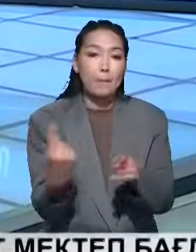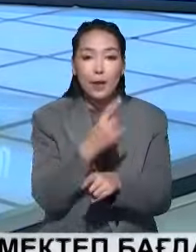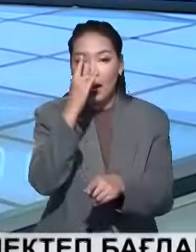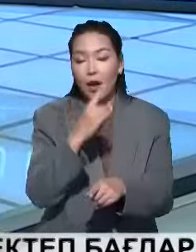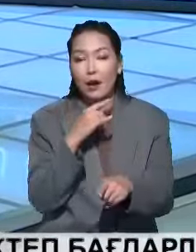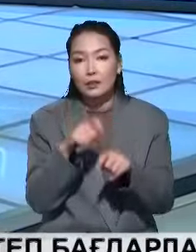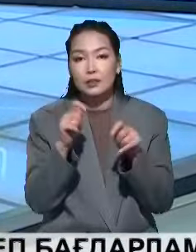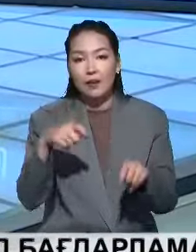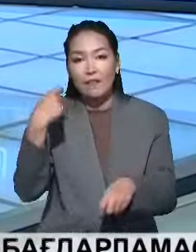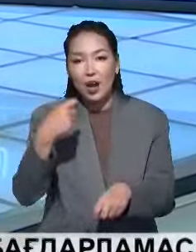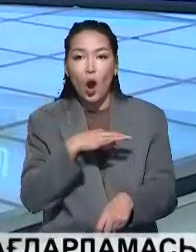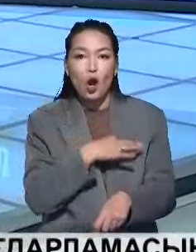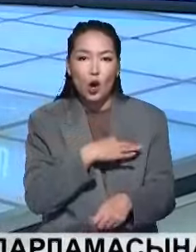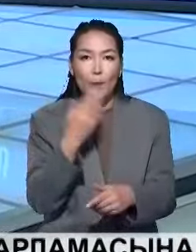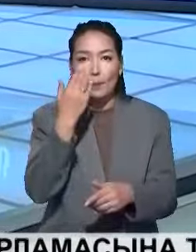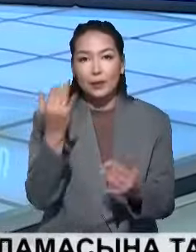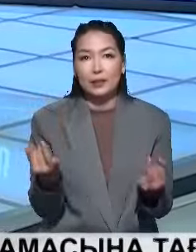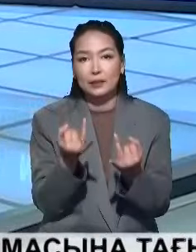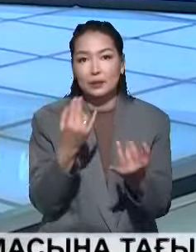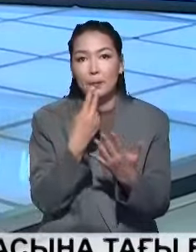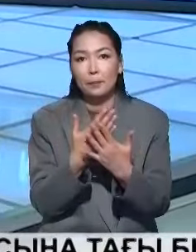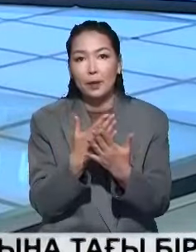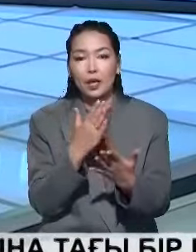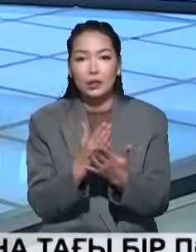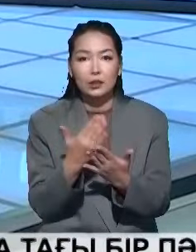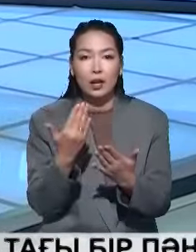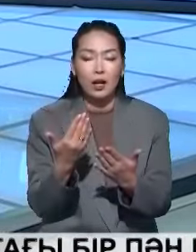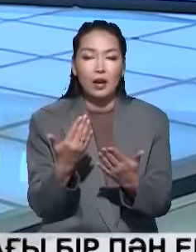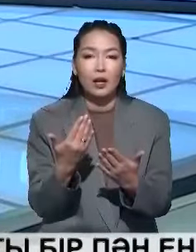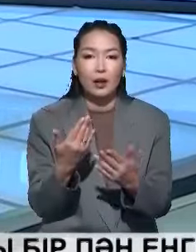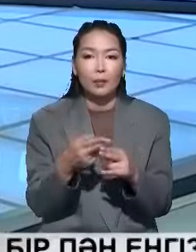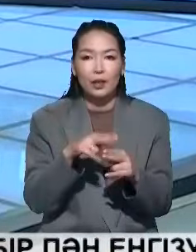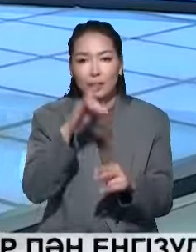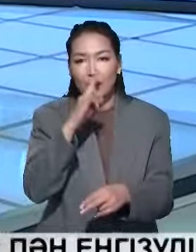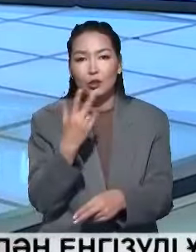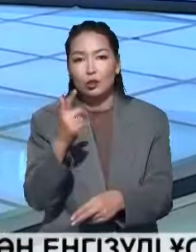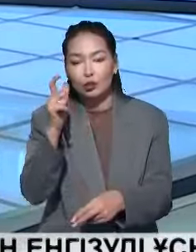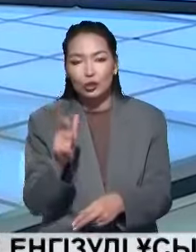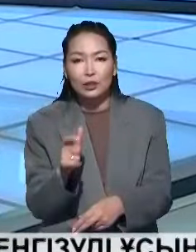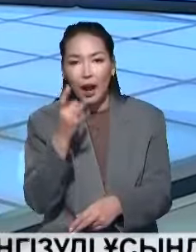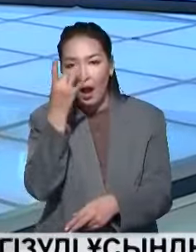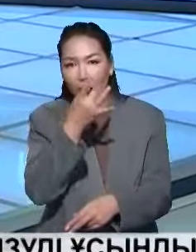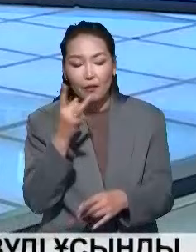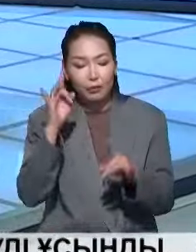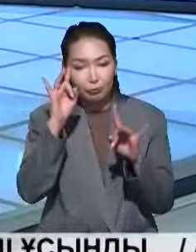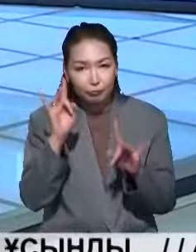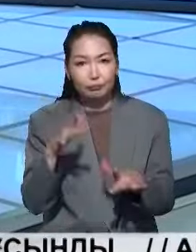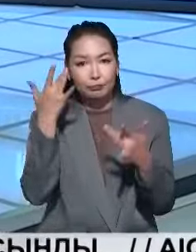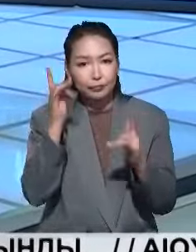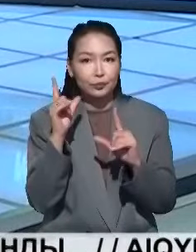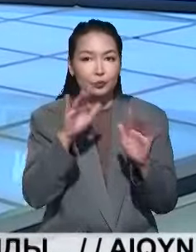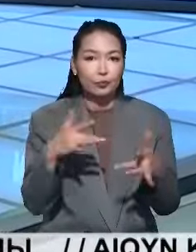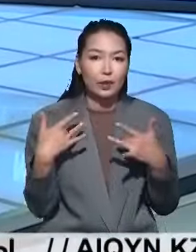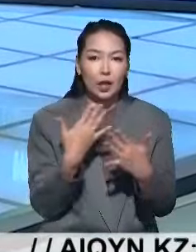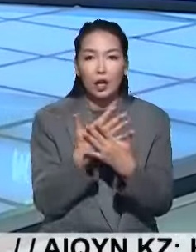Фильм комедиялық экшн жанрында түсірілген. Оқиға желісі бойынша қазақстандық үш жігіт Африкаға кездейсоқ барады. Кейіпкерлер түрлі